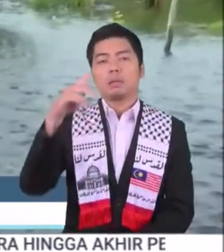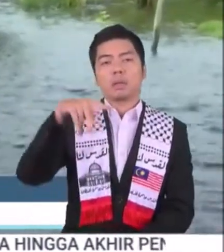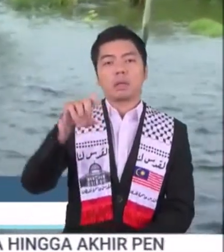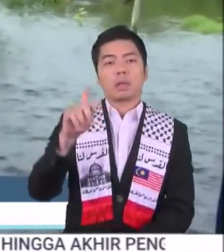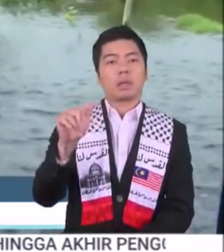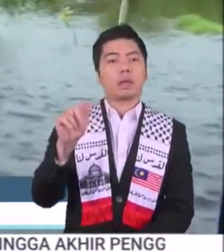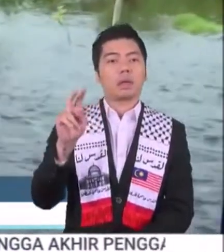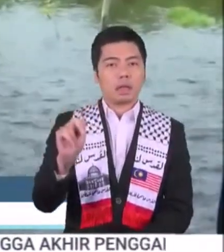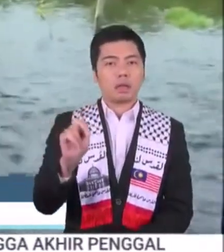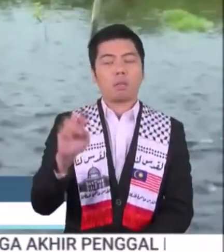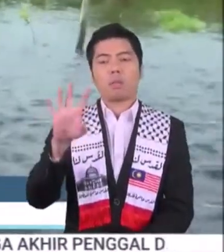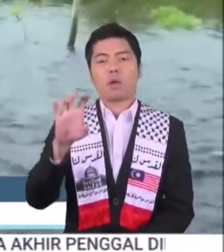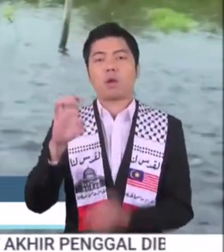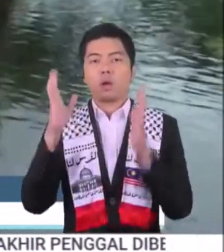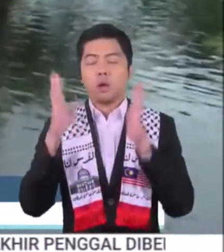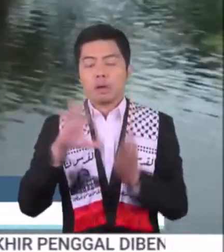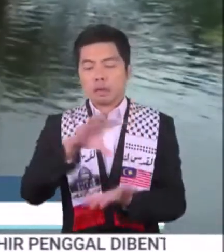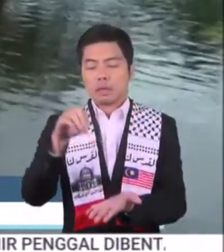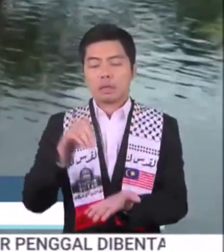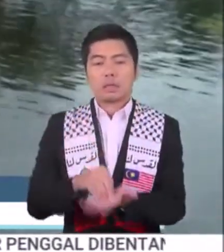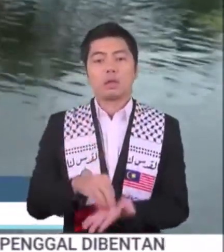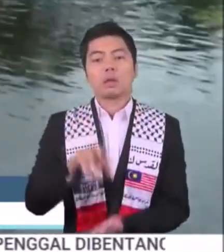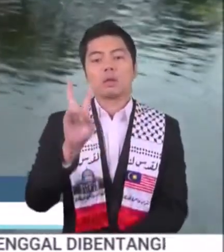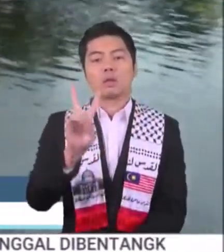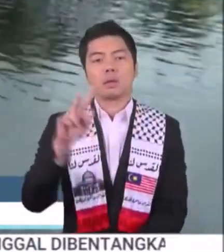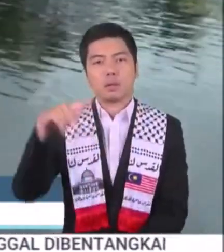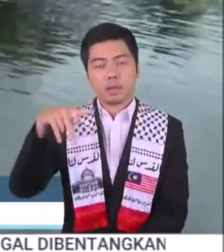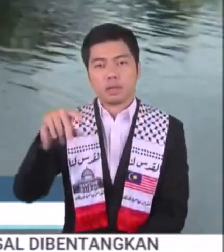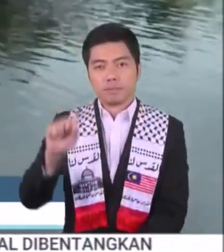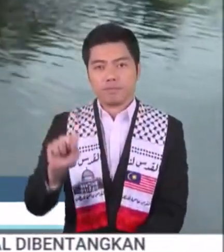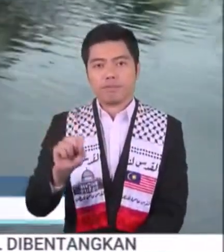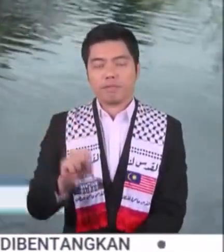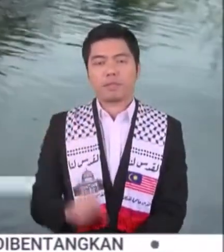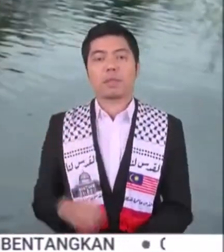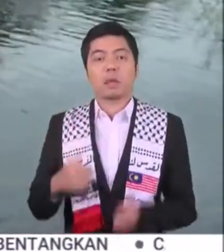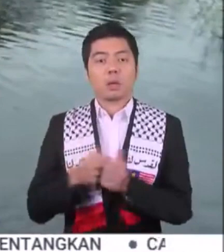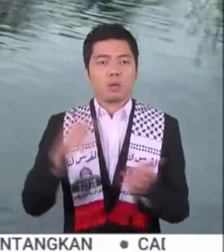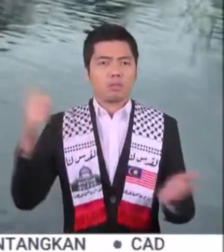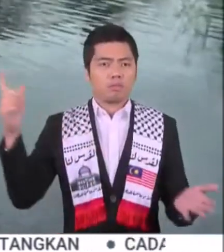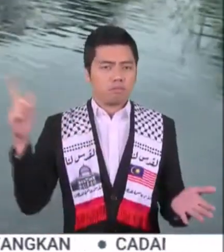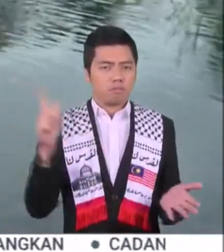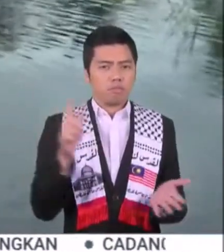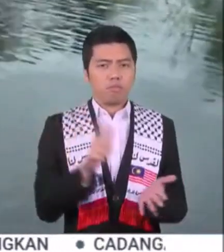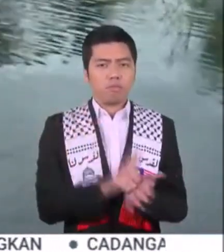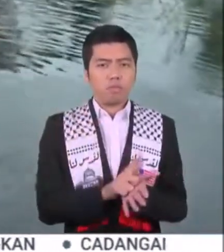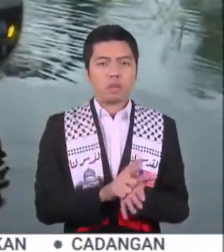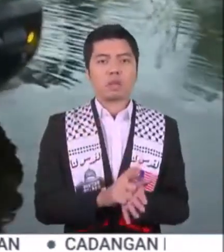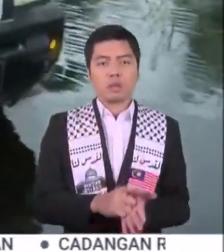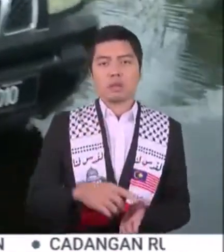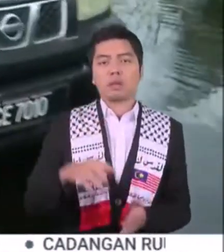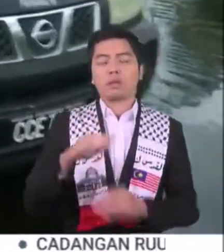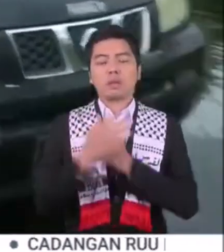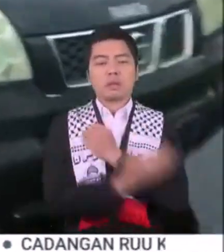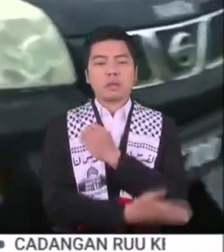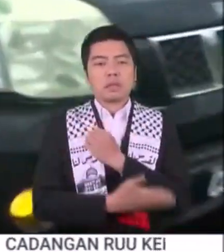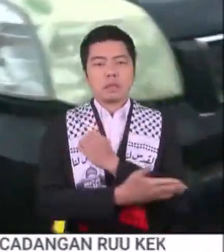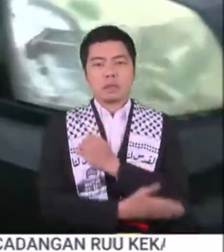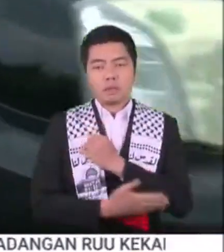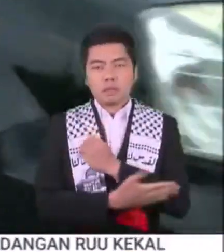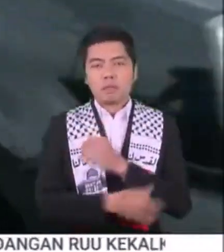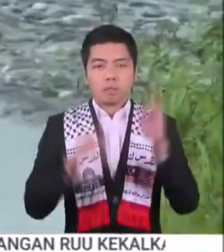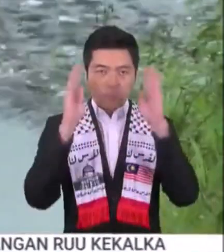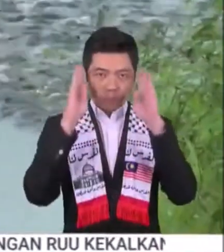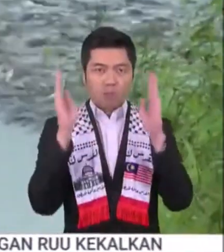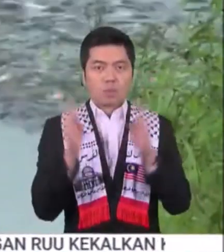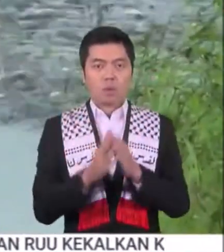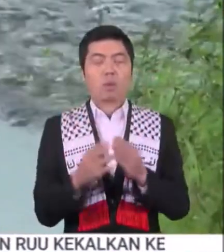daerah pekan seramai 40 penduduk di du PPS menurut laporan sekretariat jawatankuasa pengurusan bencana Negeri